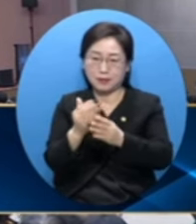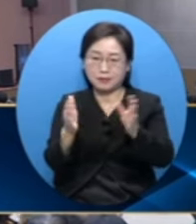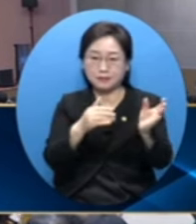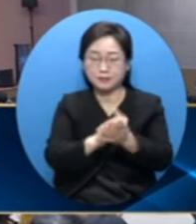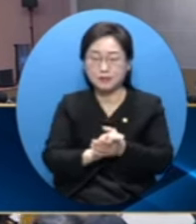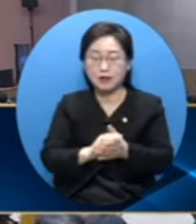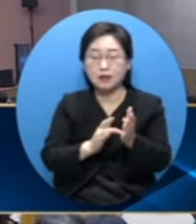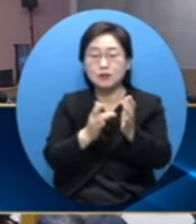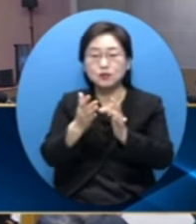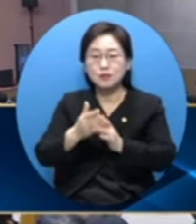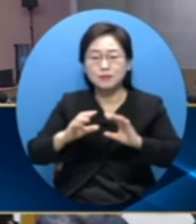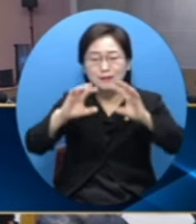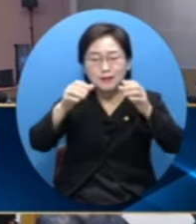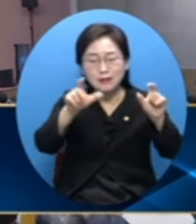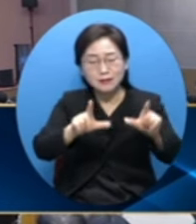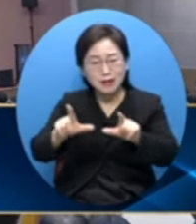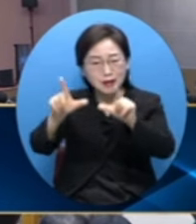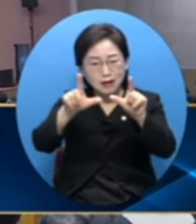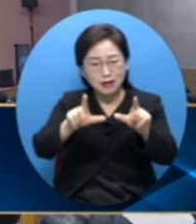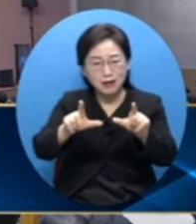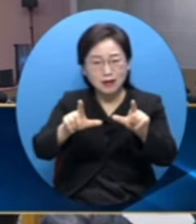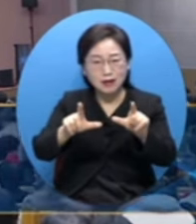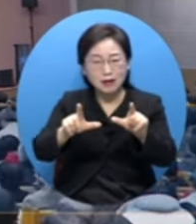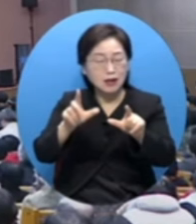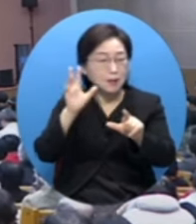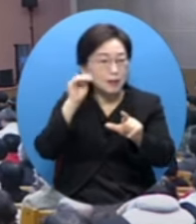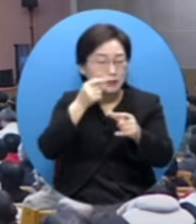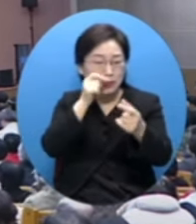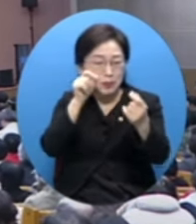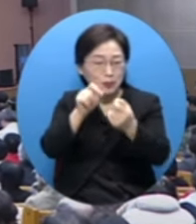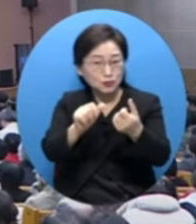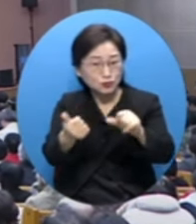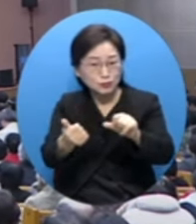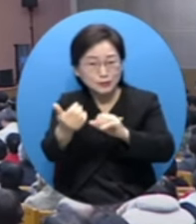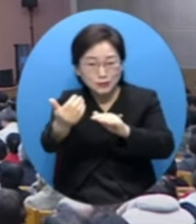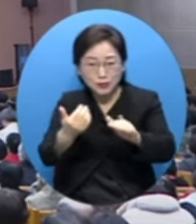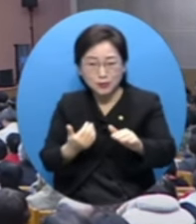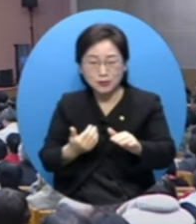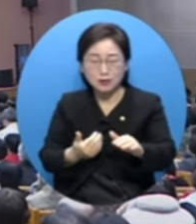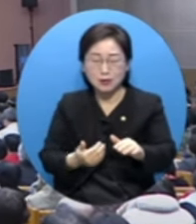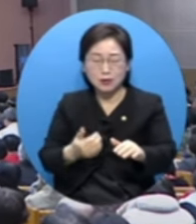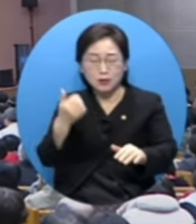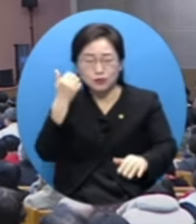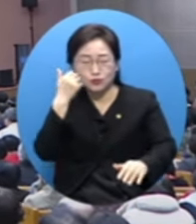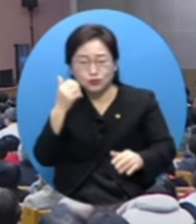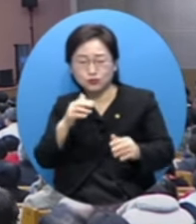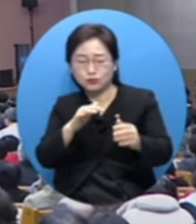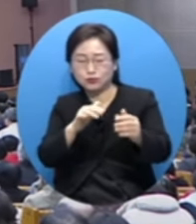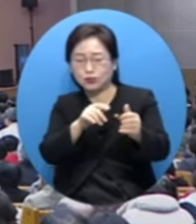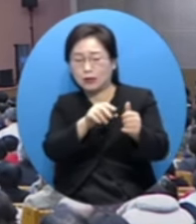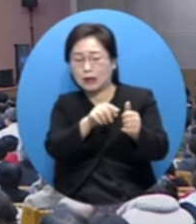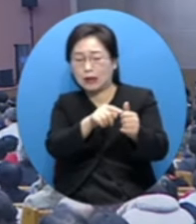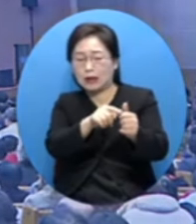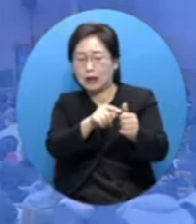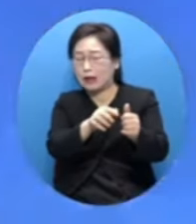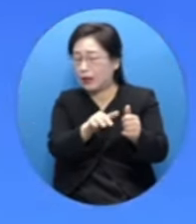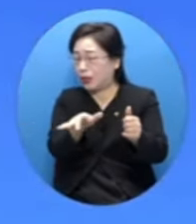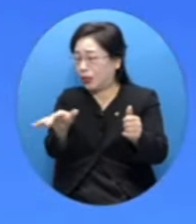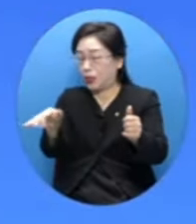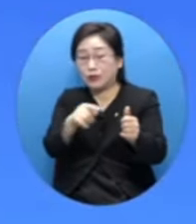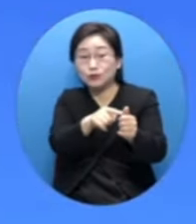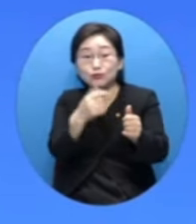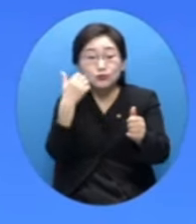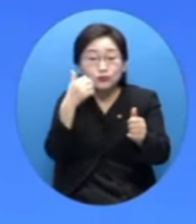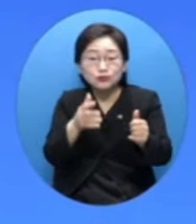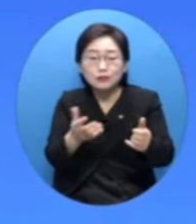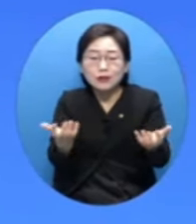않았을 때 사람들이 꺼리고 피하는, 아무도 가까이 가려 하지 않는 한센병 환자의 집에 가셔서